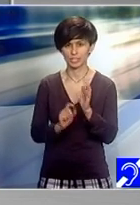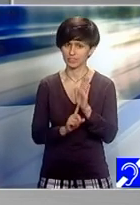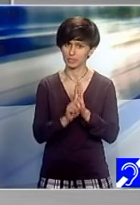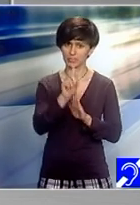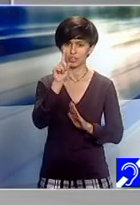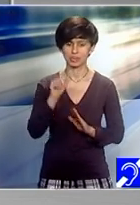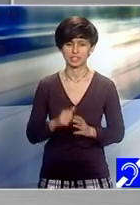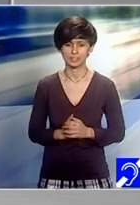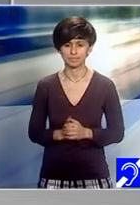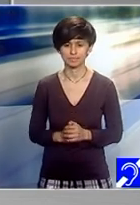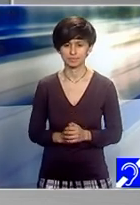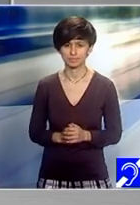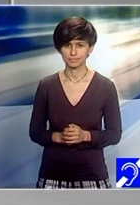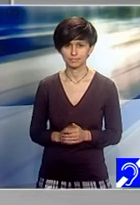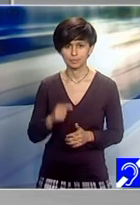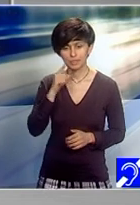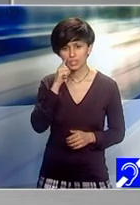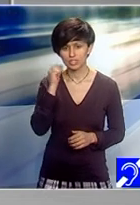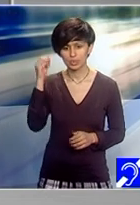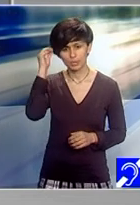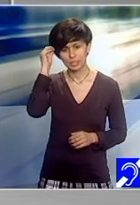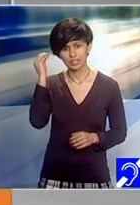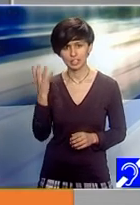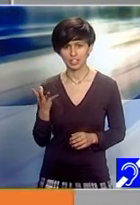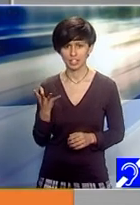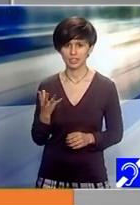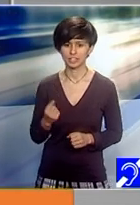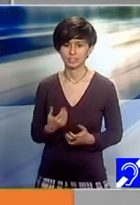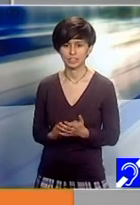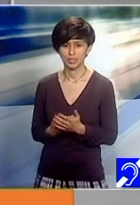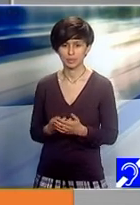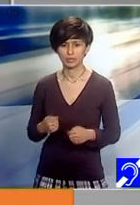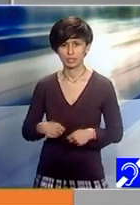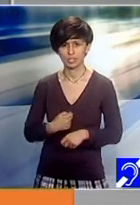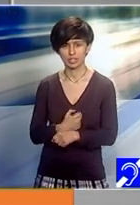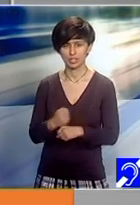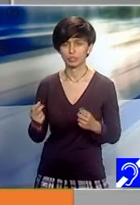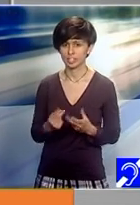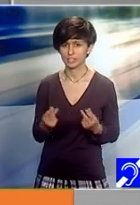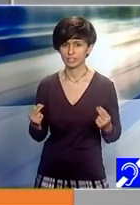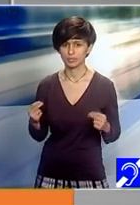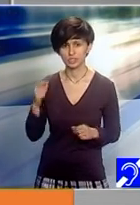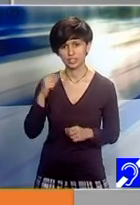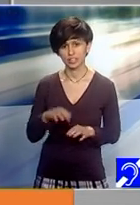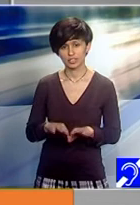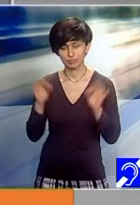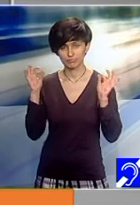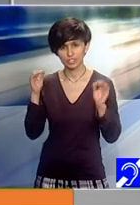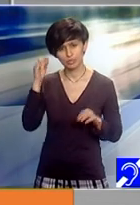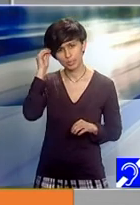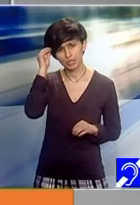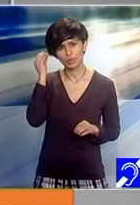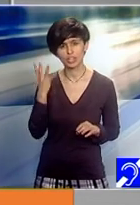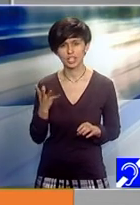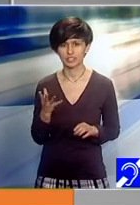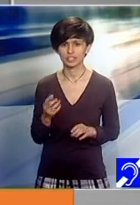Și nu numai sportivi, și oameni creativi. Cred că foarte mulți dintre ei descoperă o creativitate de care nu erau conștienți, nici ei, nici părinții lor